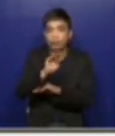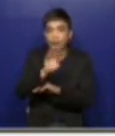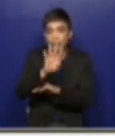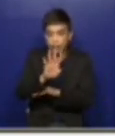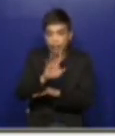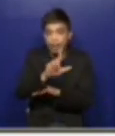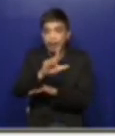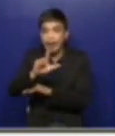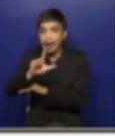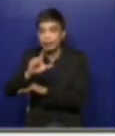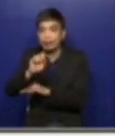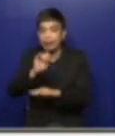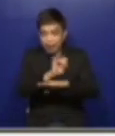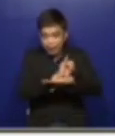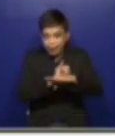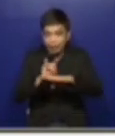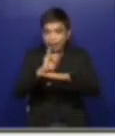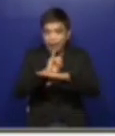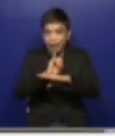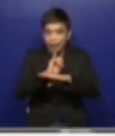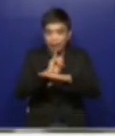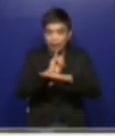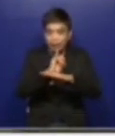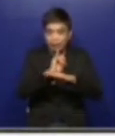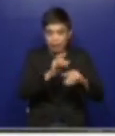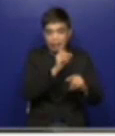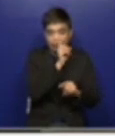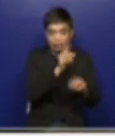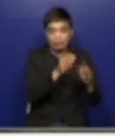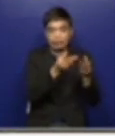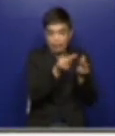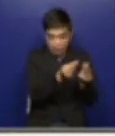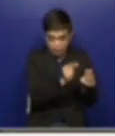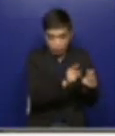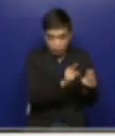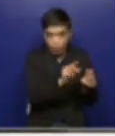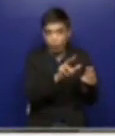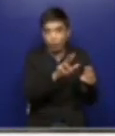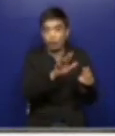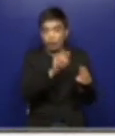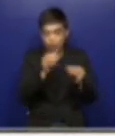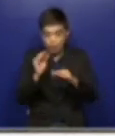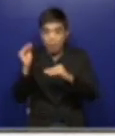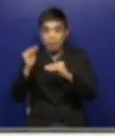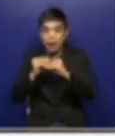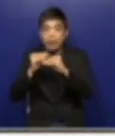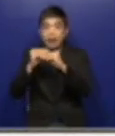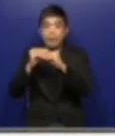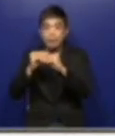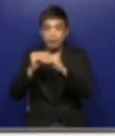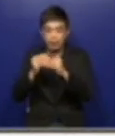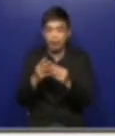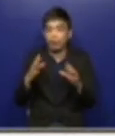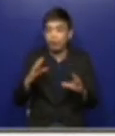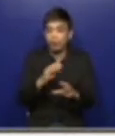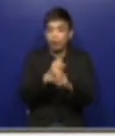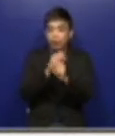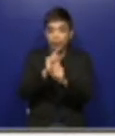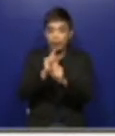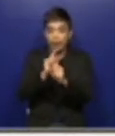ไร่เศษเกินกว่าพื้นที่ที่มีอยู่จำนวนมากอันแสดงให้เห็นว่าที่ดินของรั